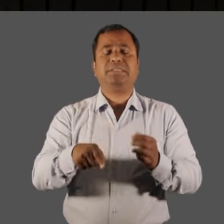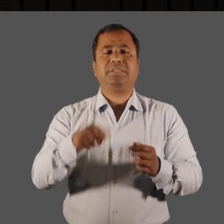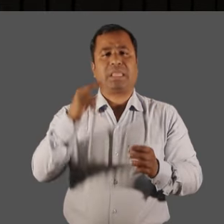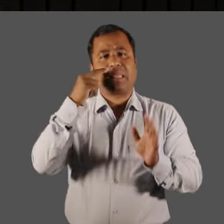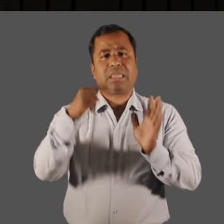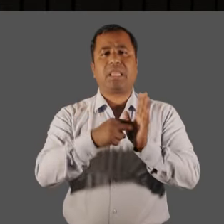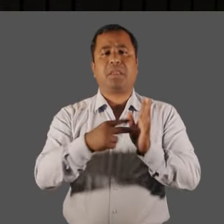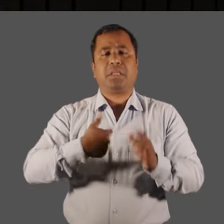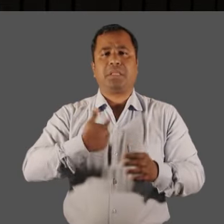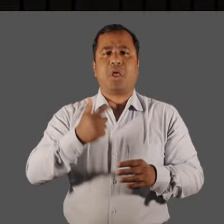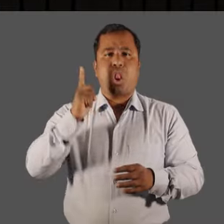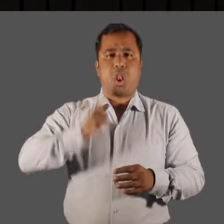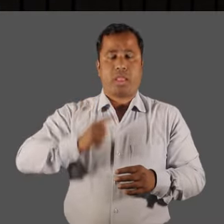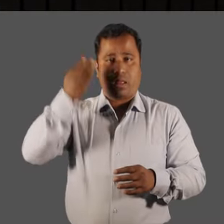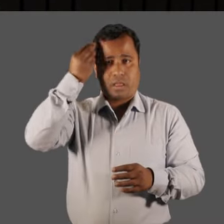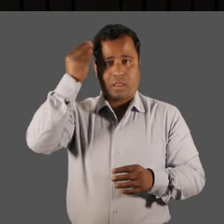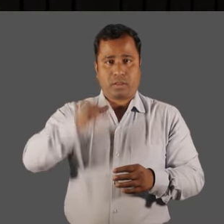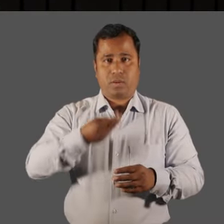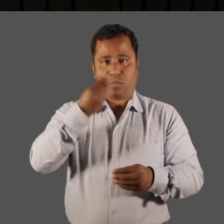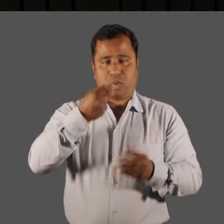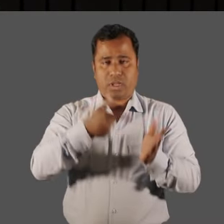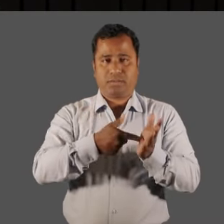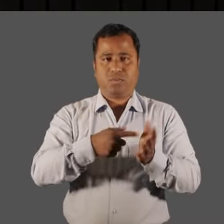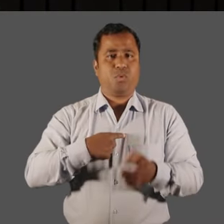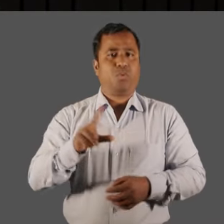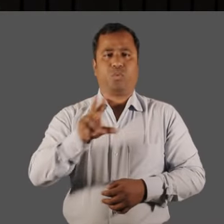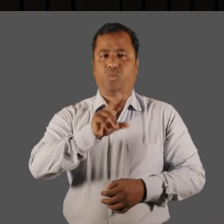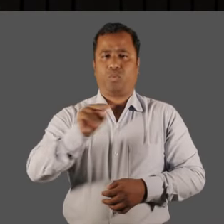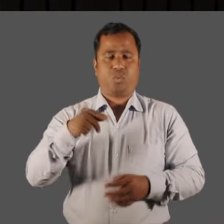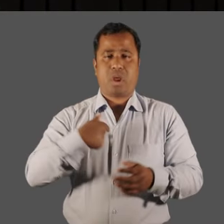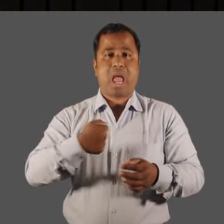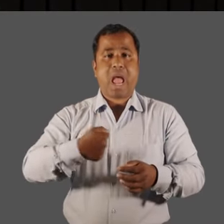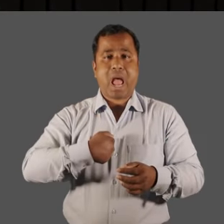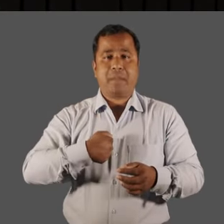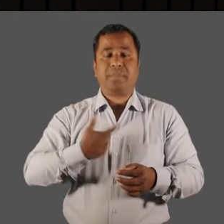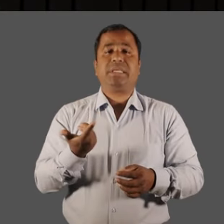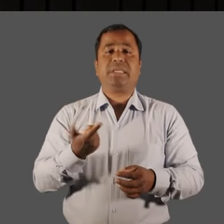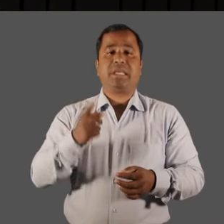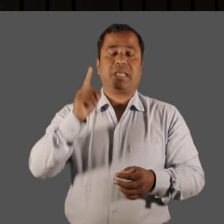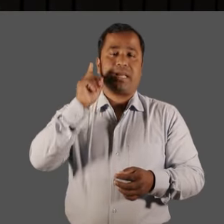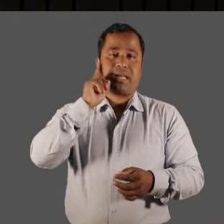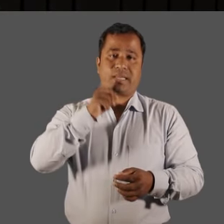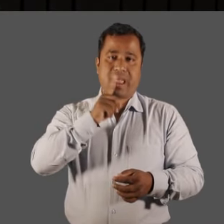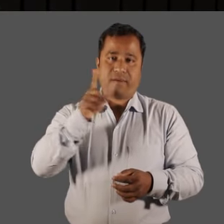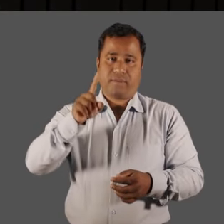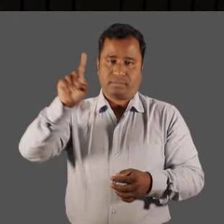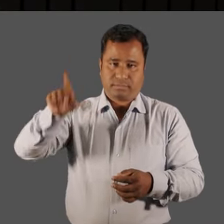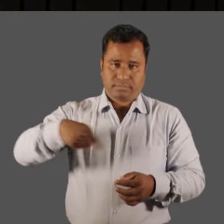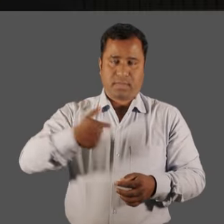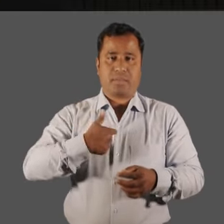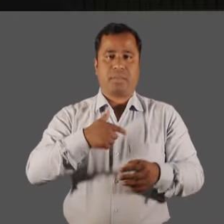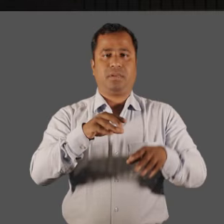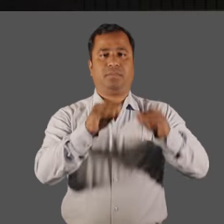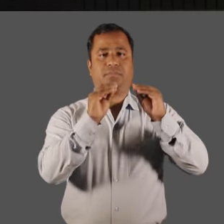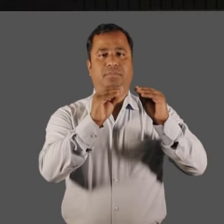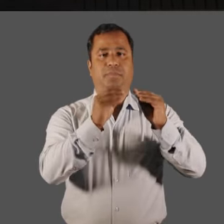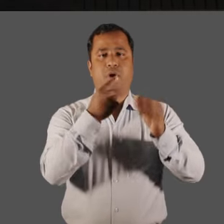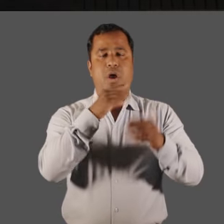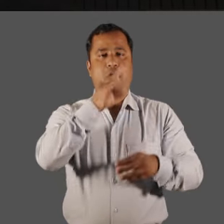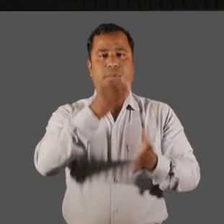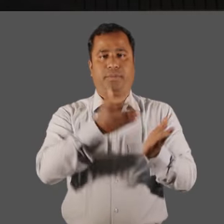মানুষ মনে করে এটা বোধহয় আমার কথা। এটা আসলে অনেকেই বোঝে না, এটা আসলে আমার কথা না। এটা তাদের কথা আমাদের মুখ দিয়ে বের হচ্ছে। লতা,